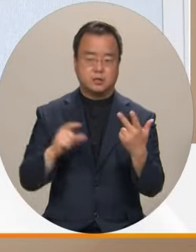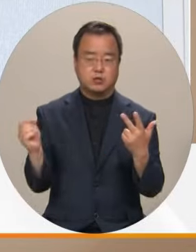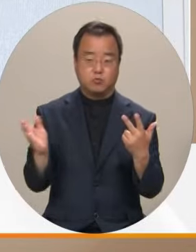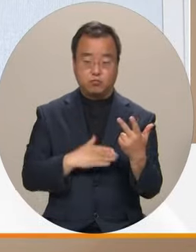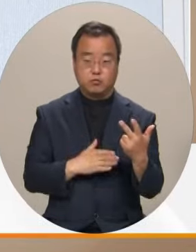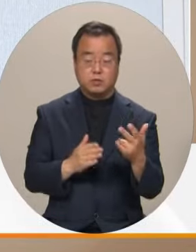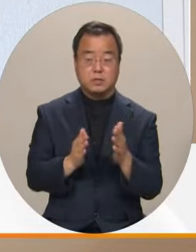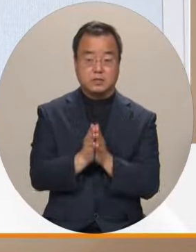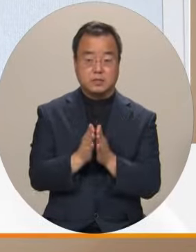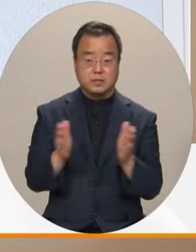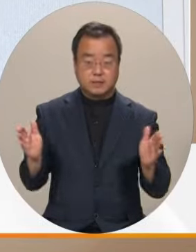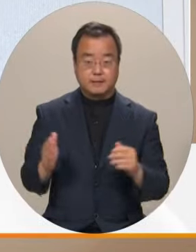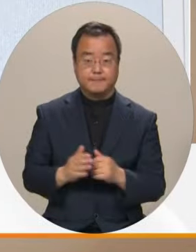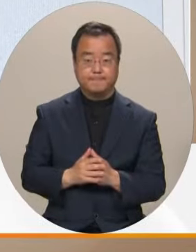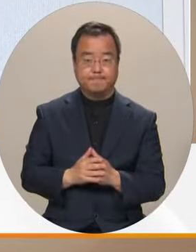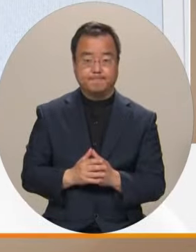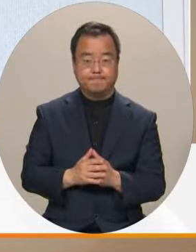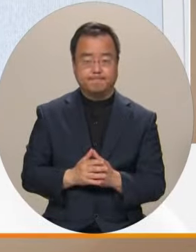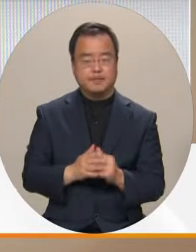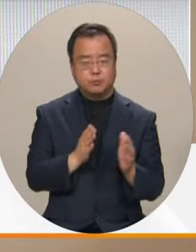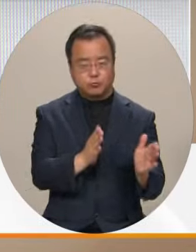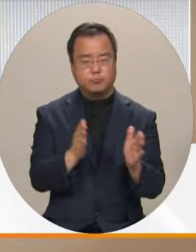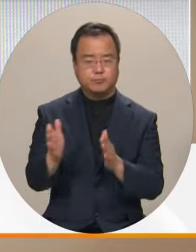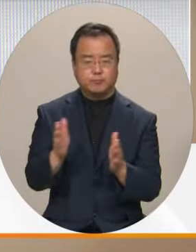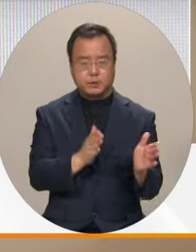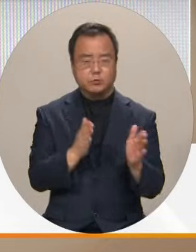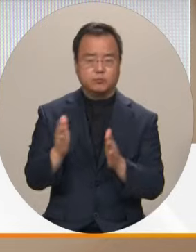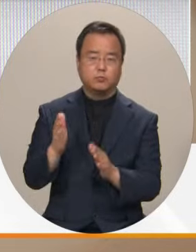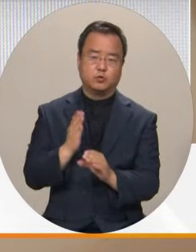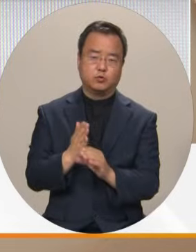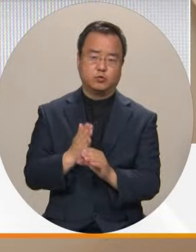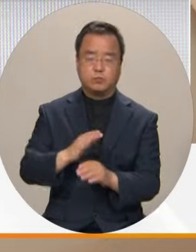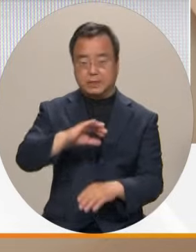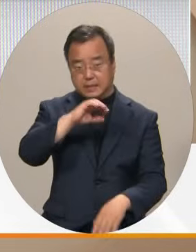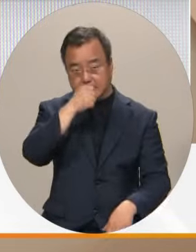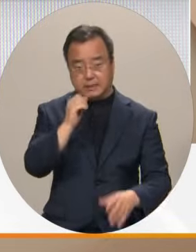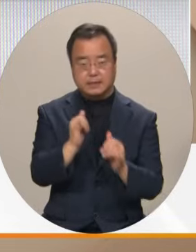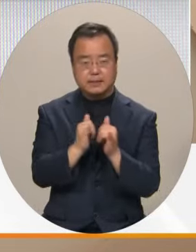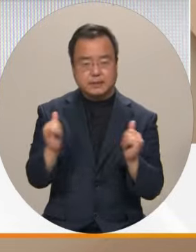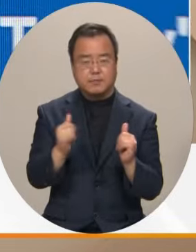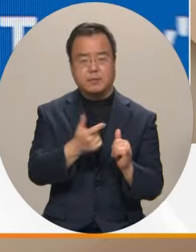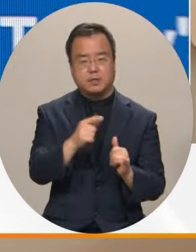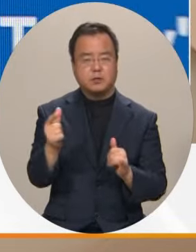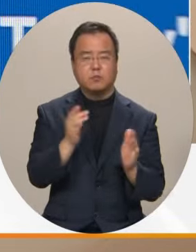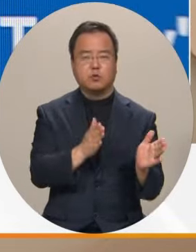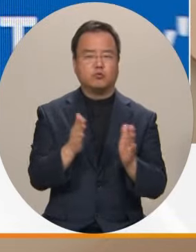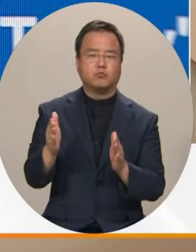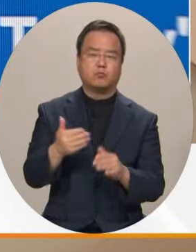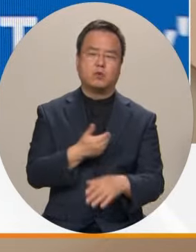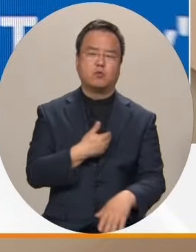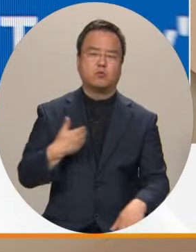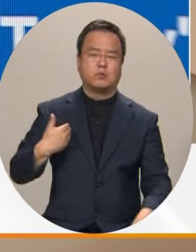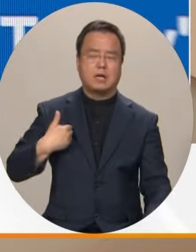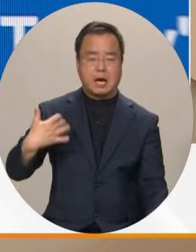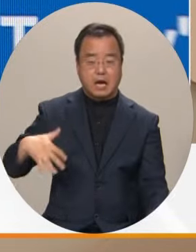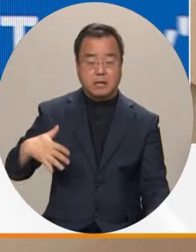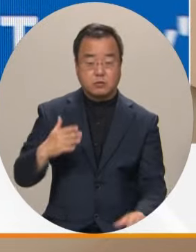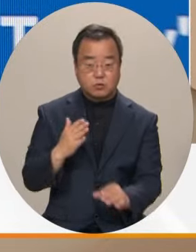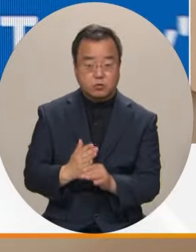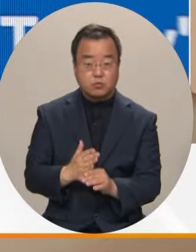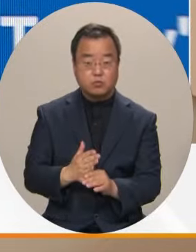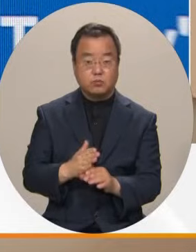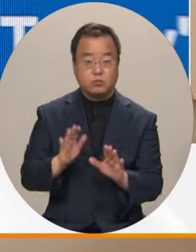때문에 어 저희 뭐 이것저것 준비를 하고 있는데 아직까지 예산 인력 이런 것들이 충분히 확보되지 못해서 어 뭐